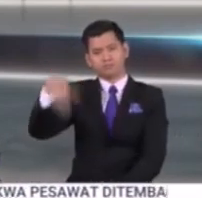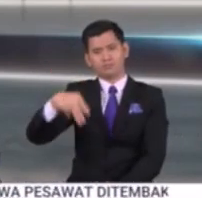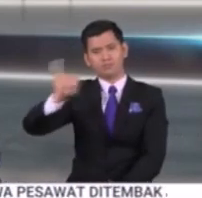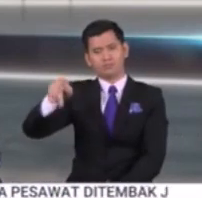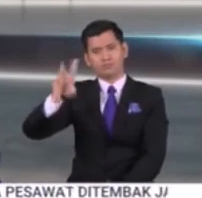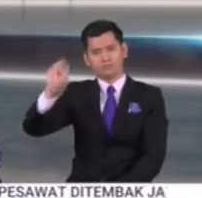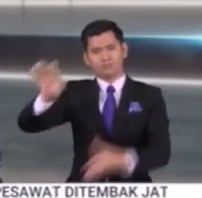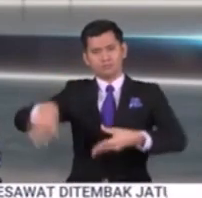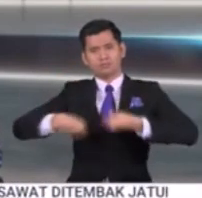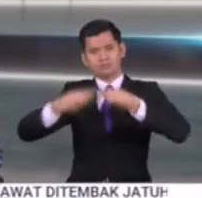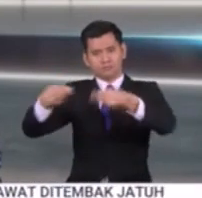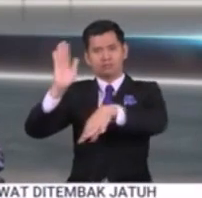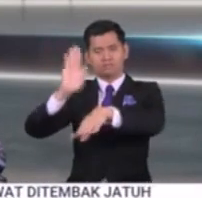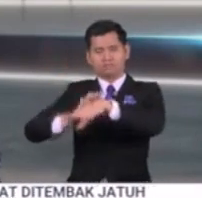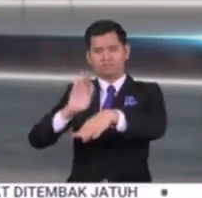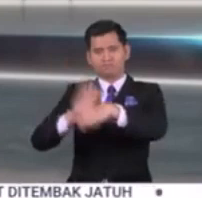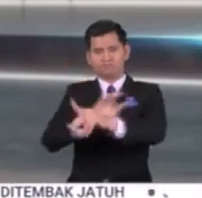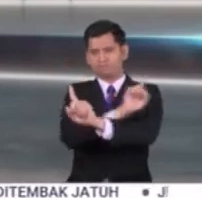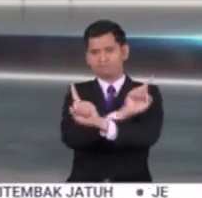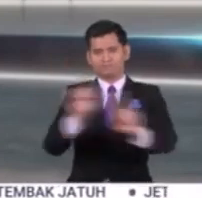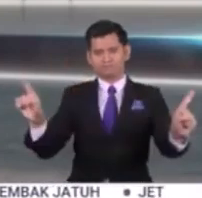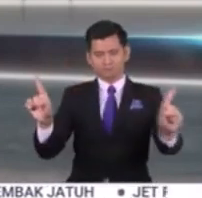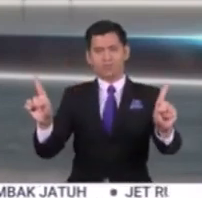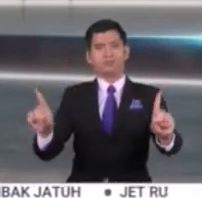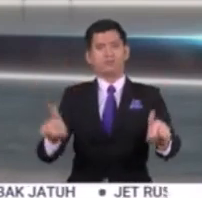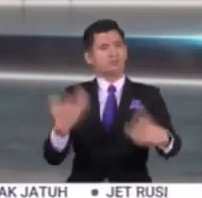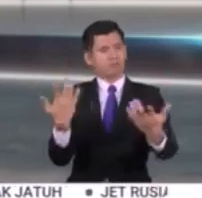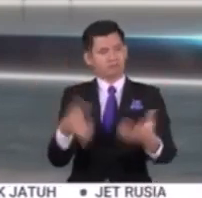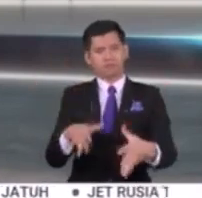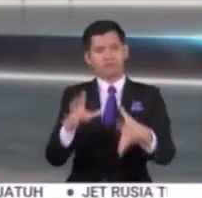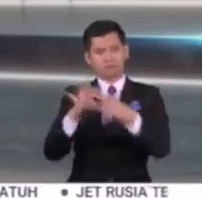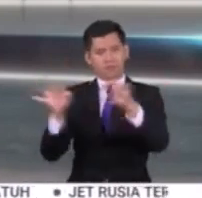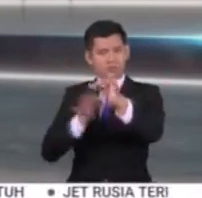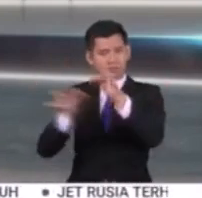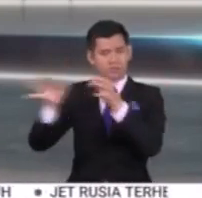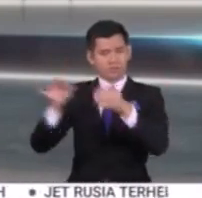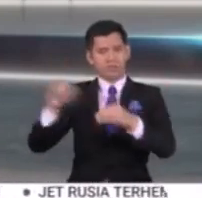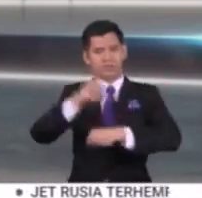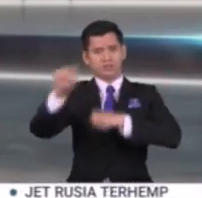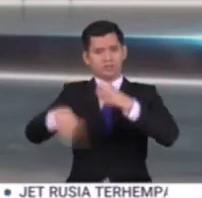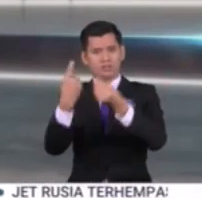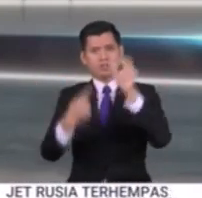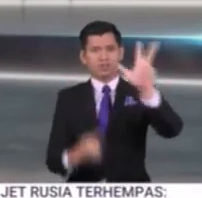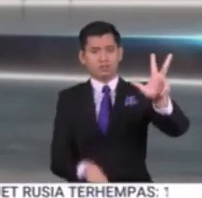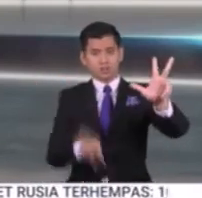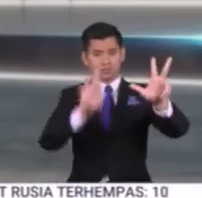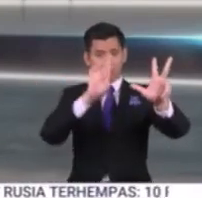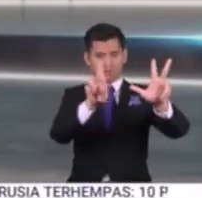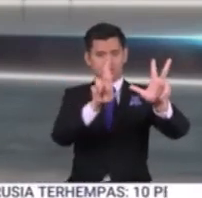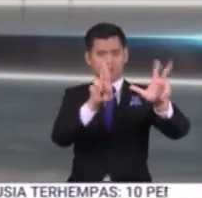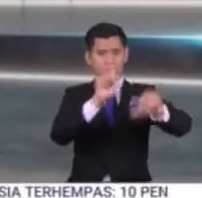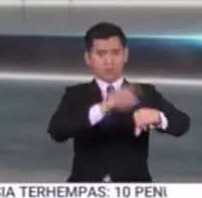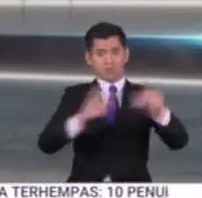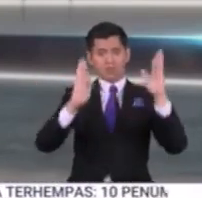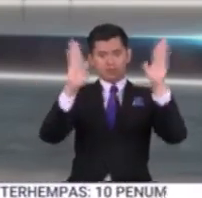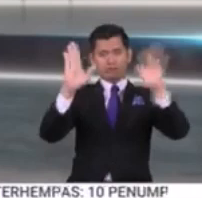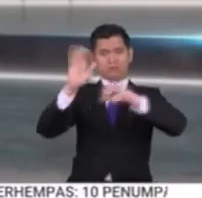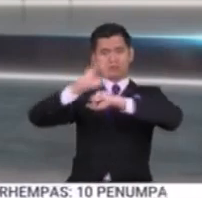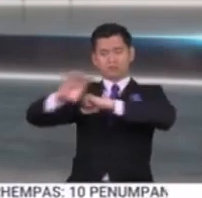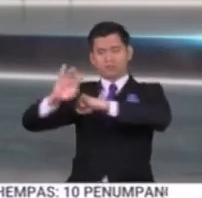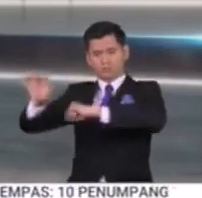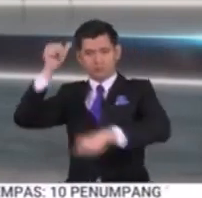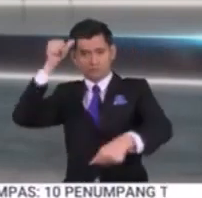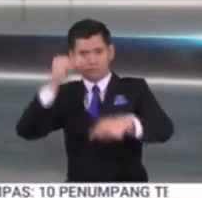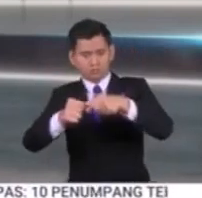diberi amaran tidak menyentuh isu-isu sensitif khususnya berkaitan 3R sepanjang tempoh berkempen.